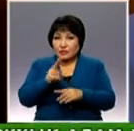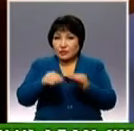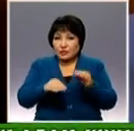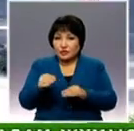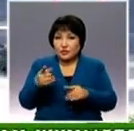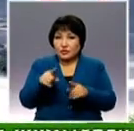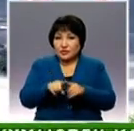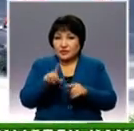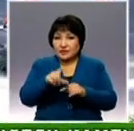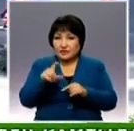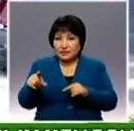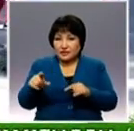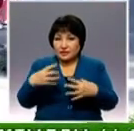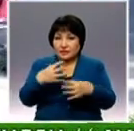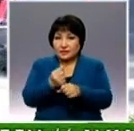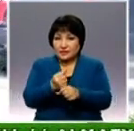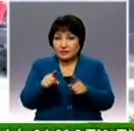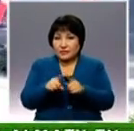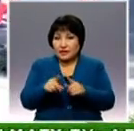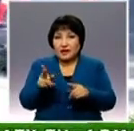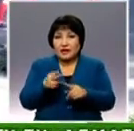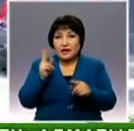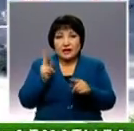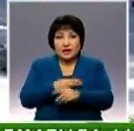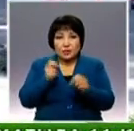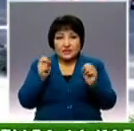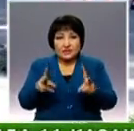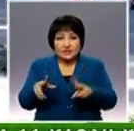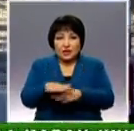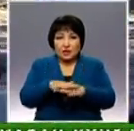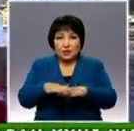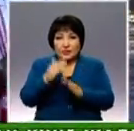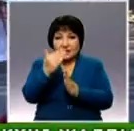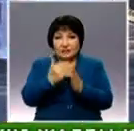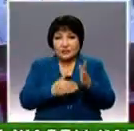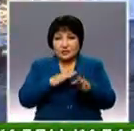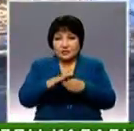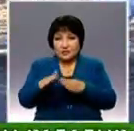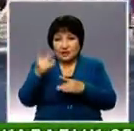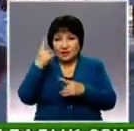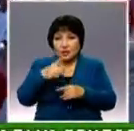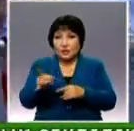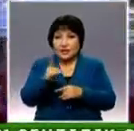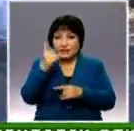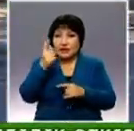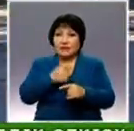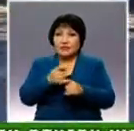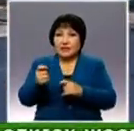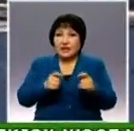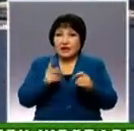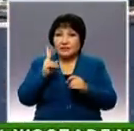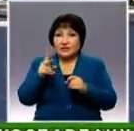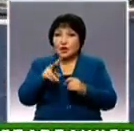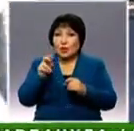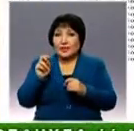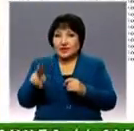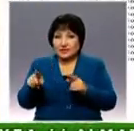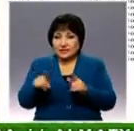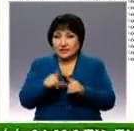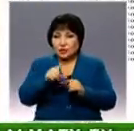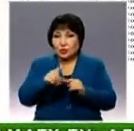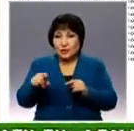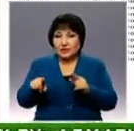қалды. Қауіпсіз аула бағдарламасын жүзеге асыруға аудандық әкімдіктер, күзет құрылымдары, пәтер иелері кооперативі және тұрғындар